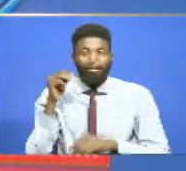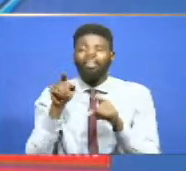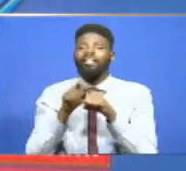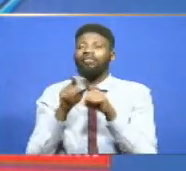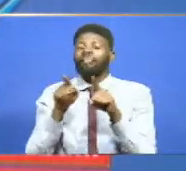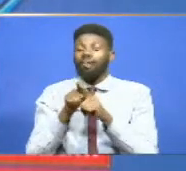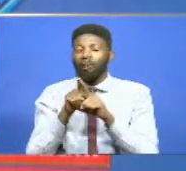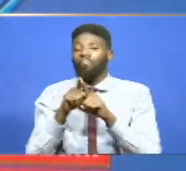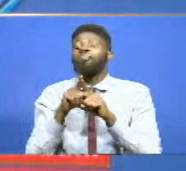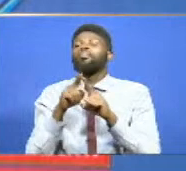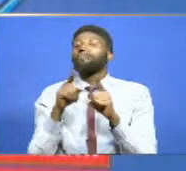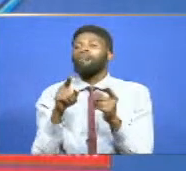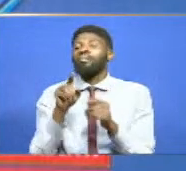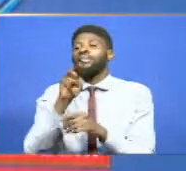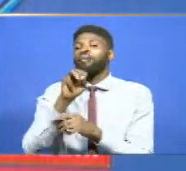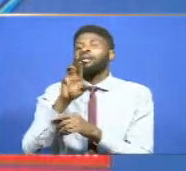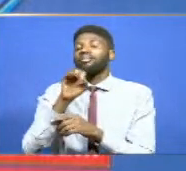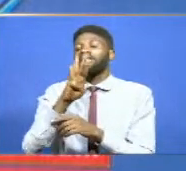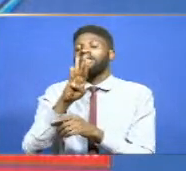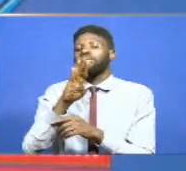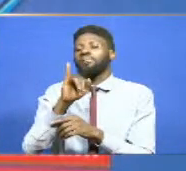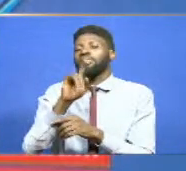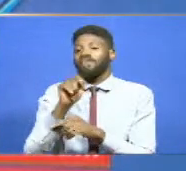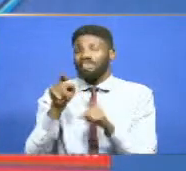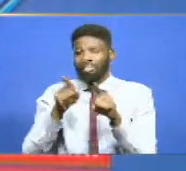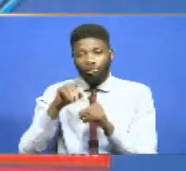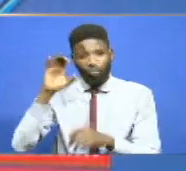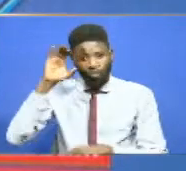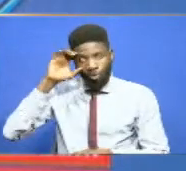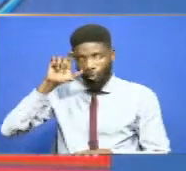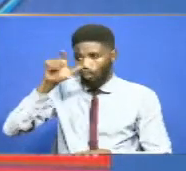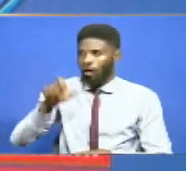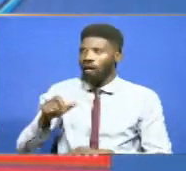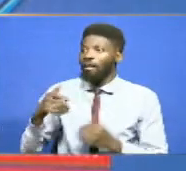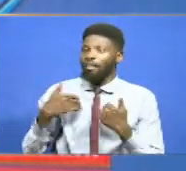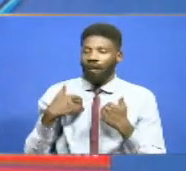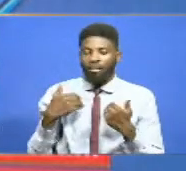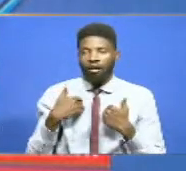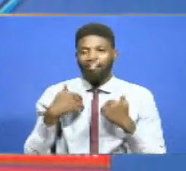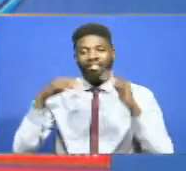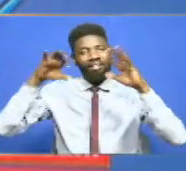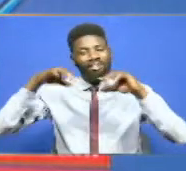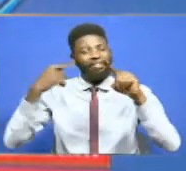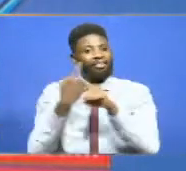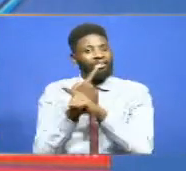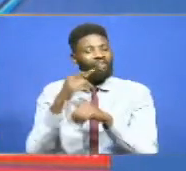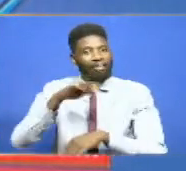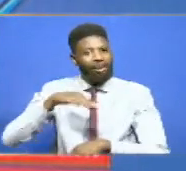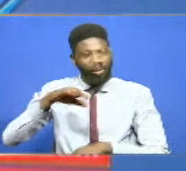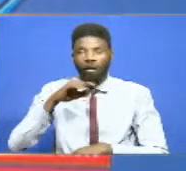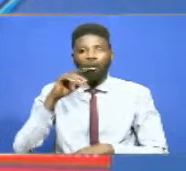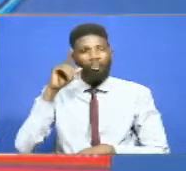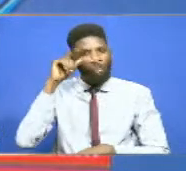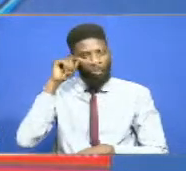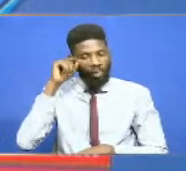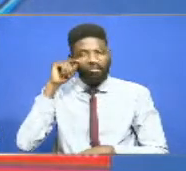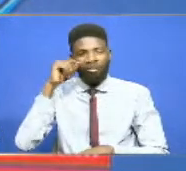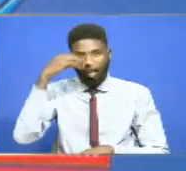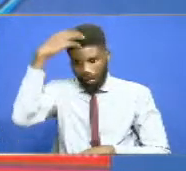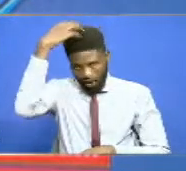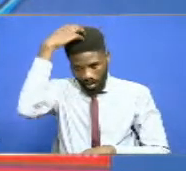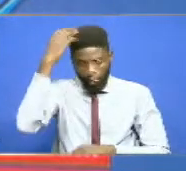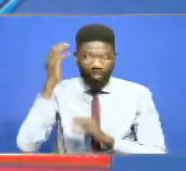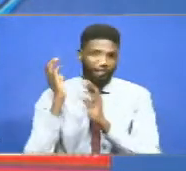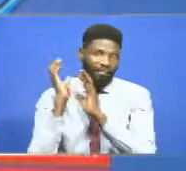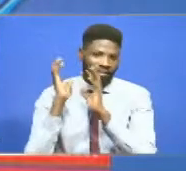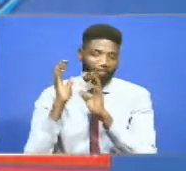Ukanda wa pwani hali itakuwa ni ya mvua katika maeneo mengi tu, sehemu za Mombasa, Lamu, Kilifi na viunga vyake, hadi katika